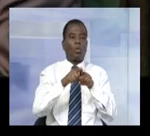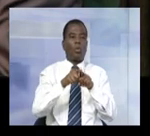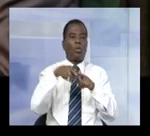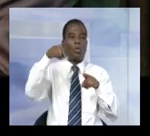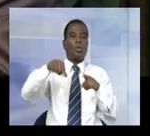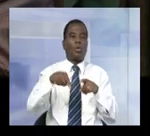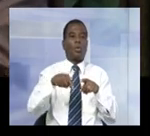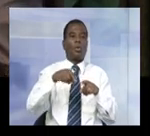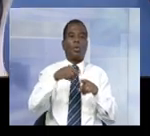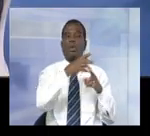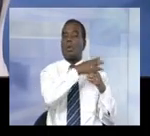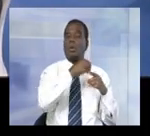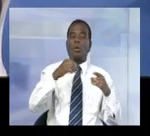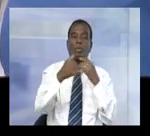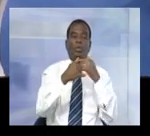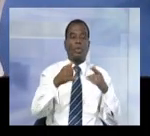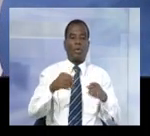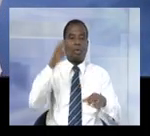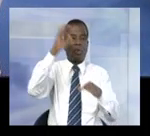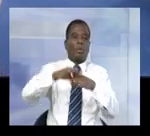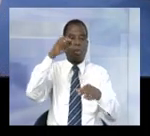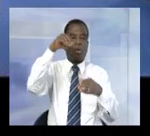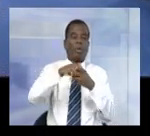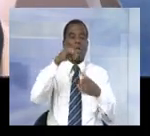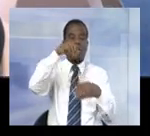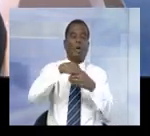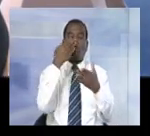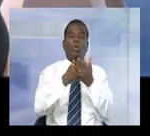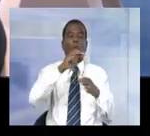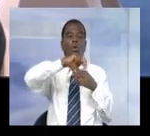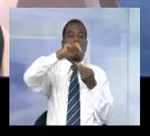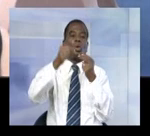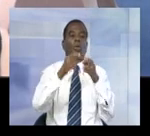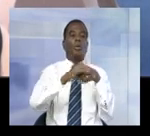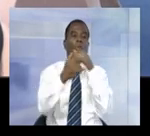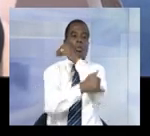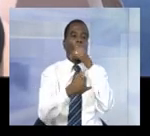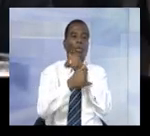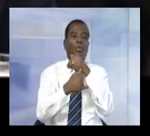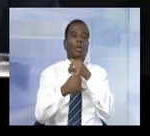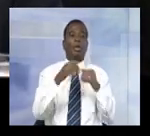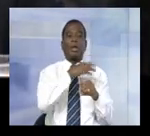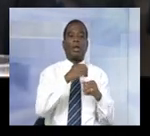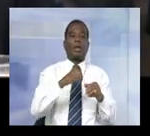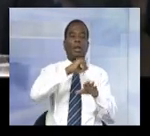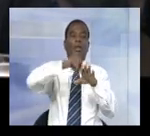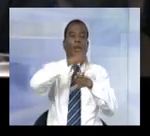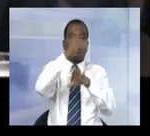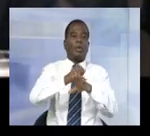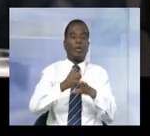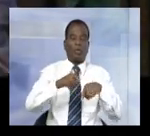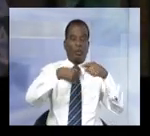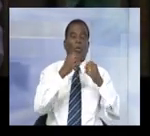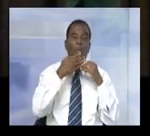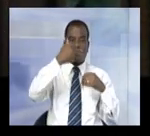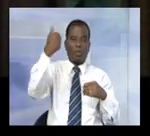l'année 2015 est caractérisée par des élections dans bon nombre de pays régionaux. Pour le bilan, l'institution se porte mieux malgré les années de